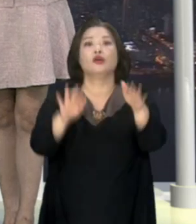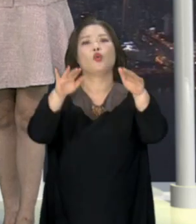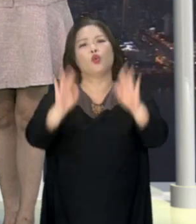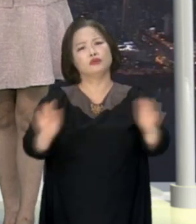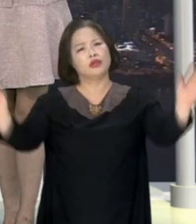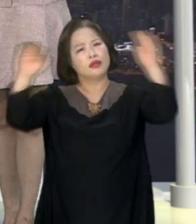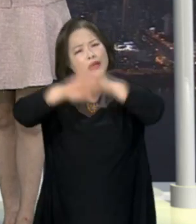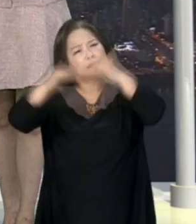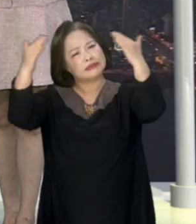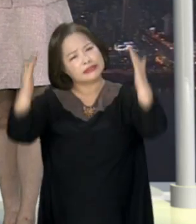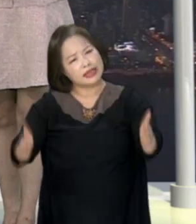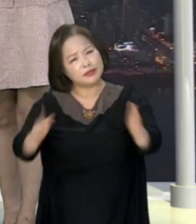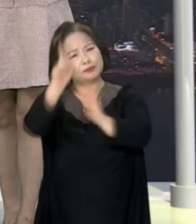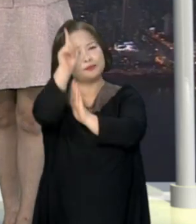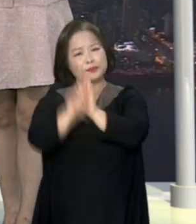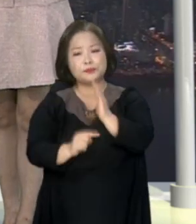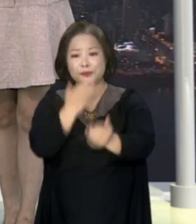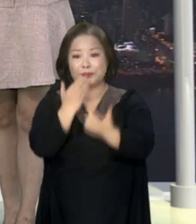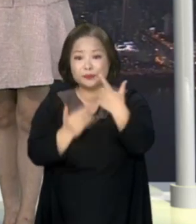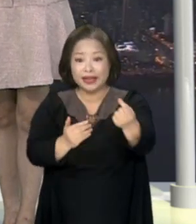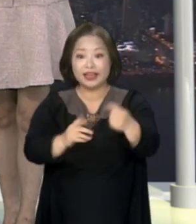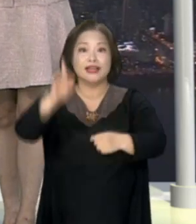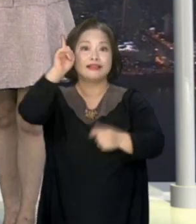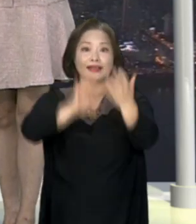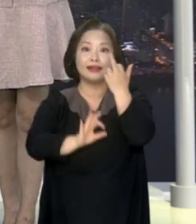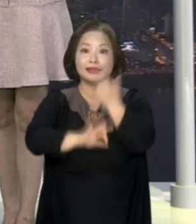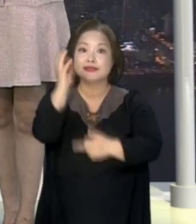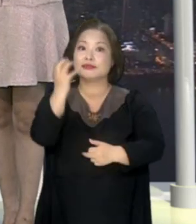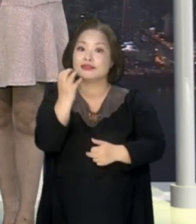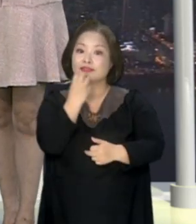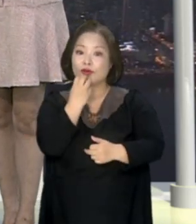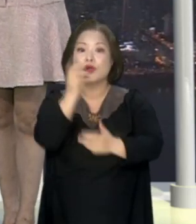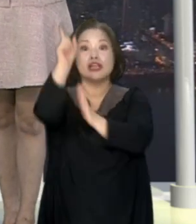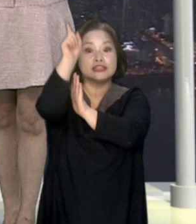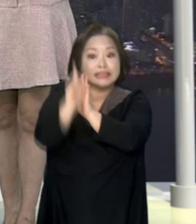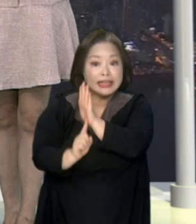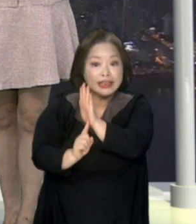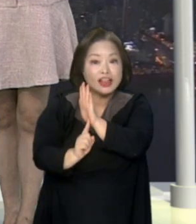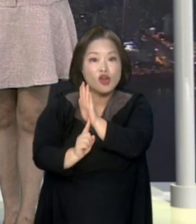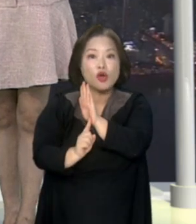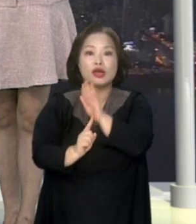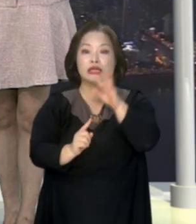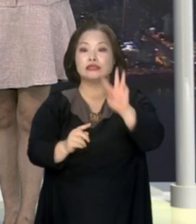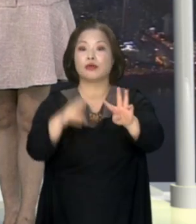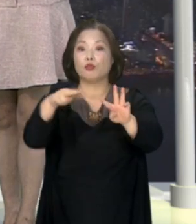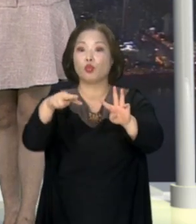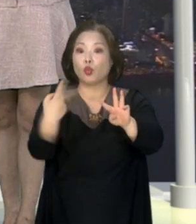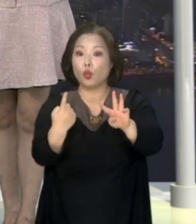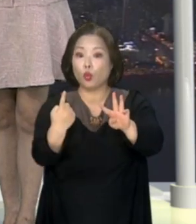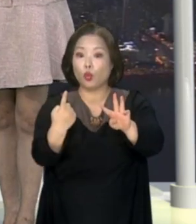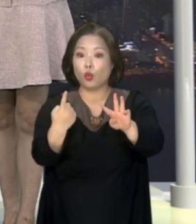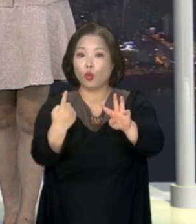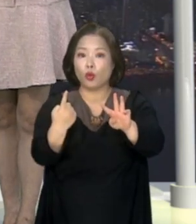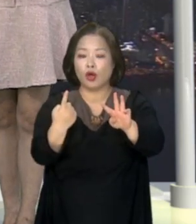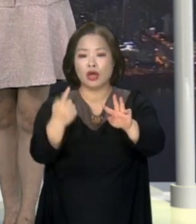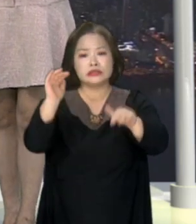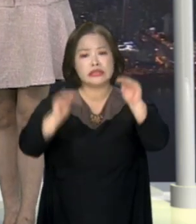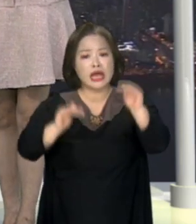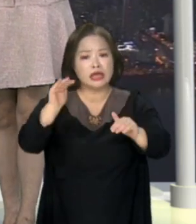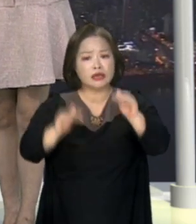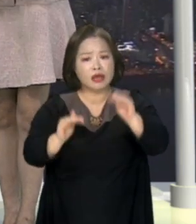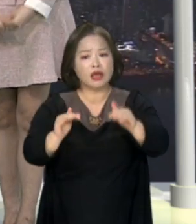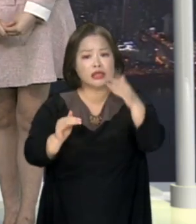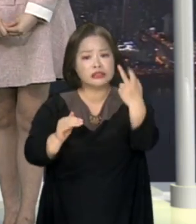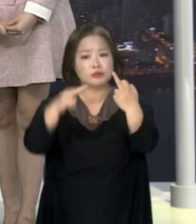오늘 밤사이 기온이 크게 떨어지겠습니다 내일 아침 서울 최저 기온이 3도로 오늘보다 무려 12도 가량이나